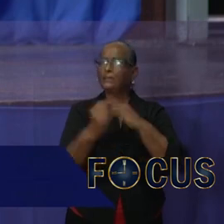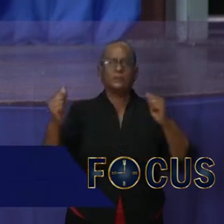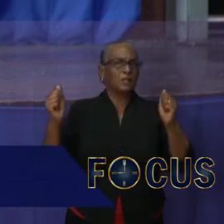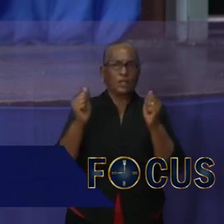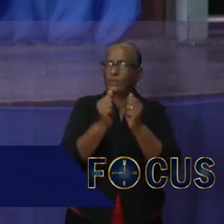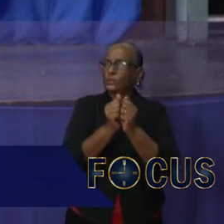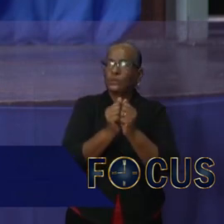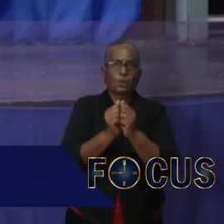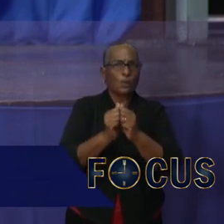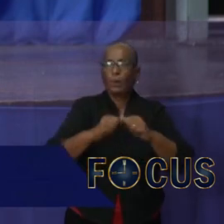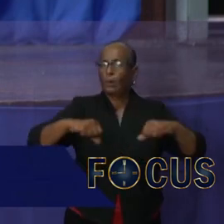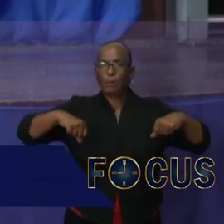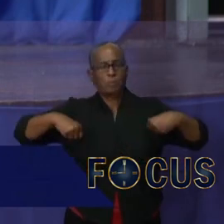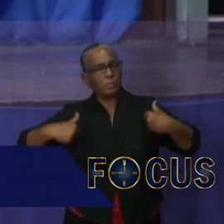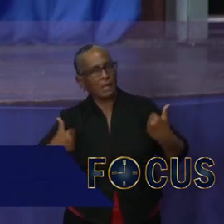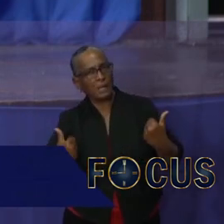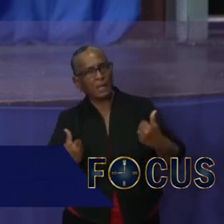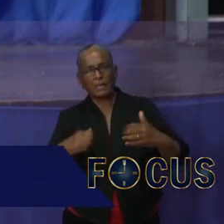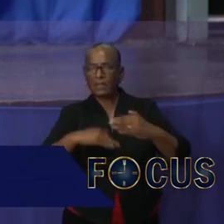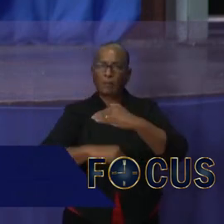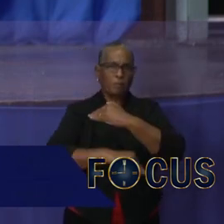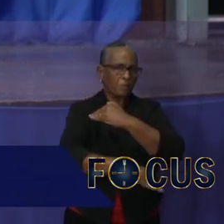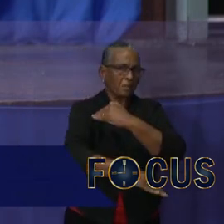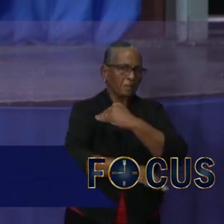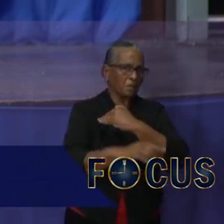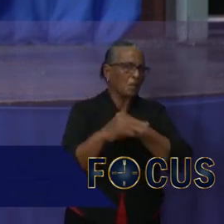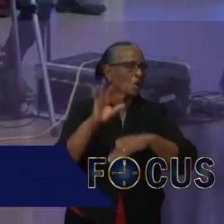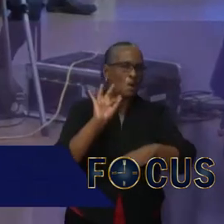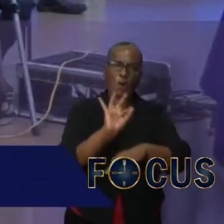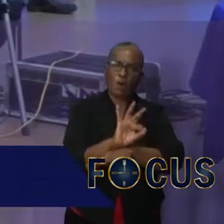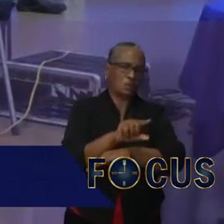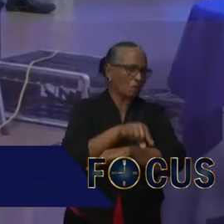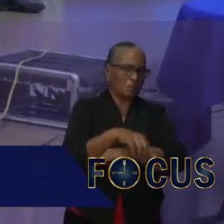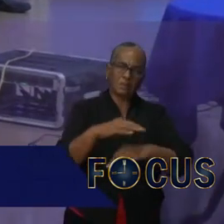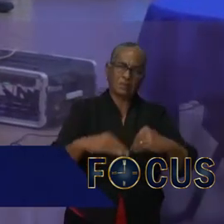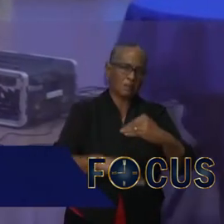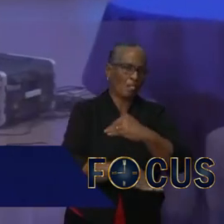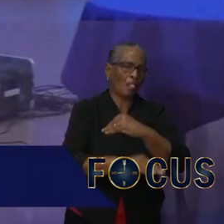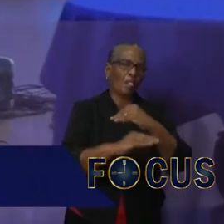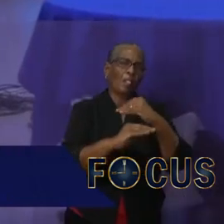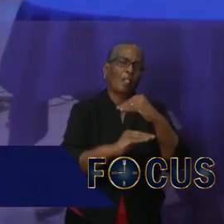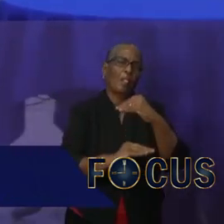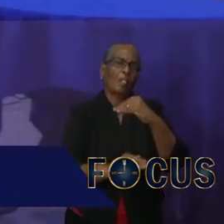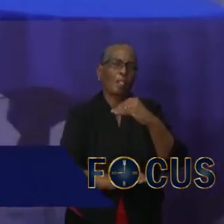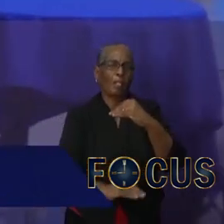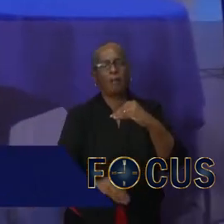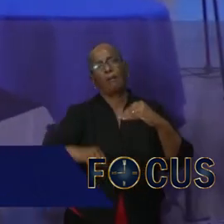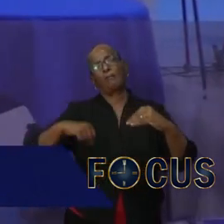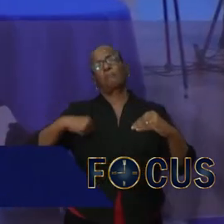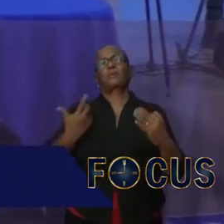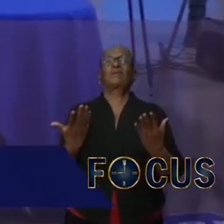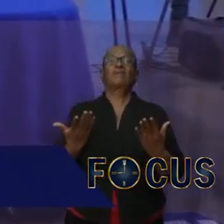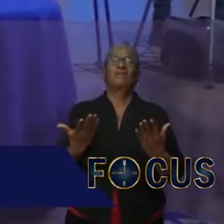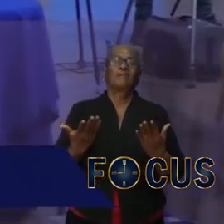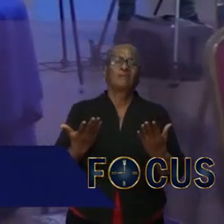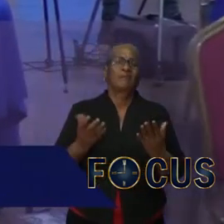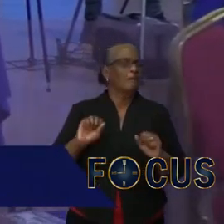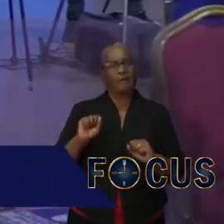beginnen. Dan is onderwijs die heel laat begint in het binnenland. En zo zijn er